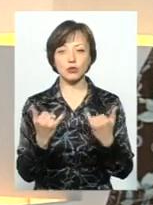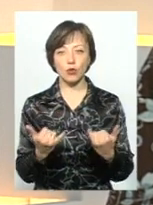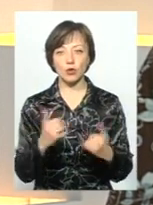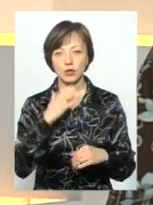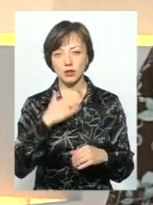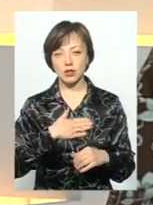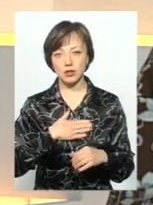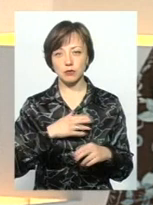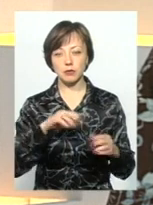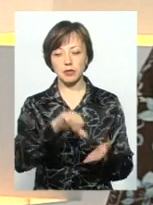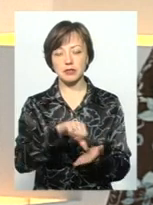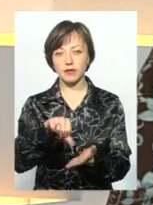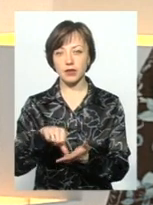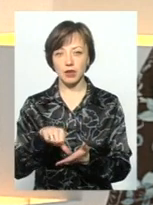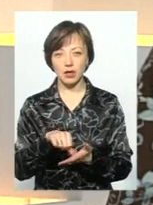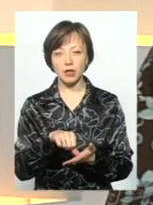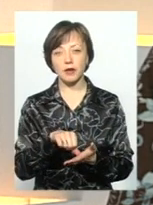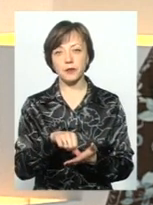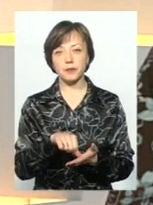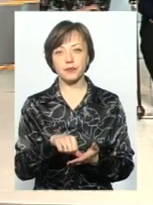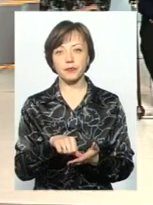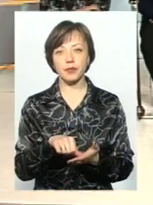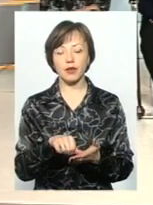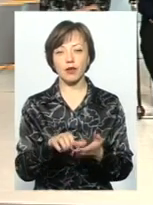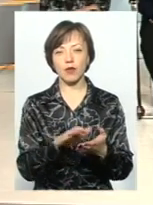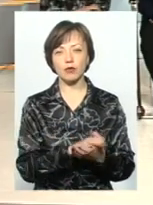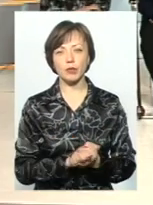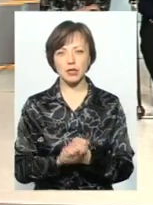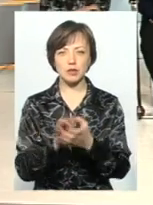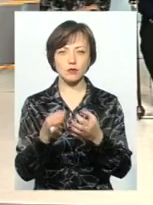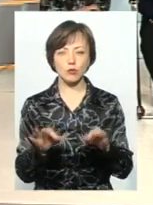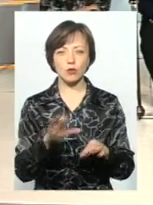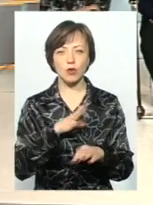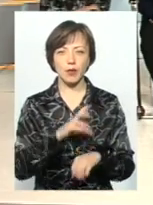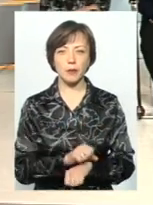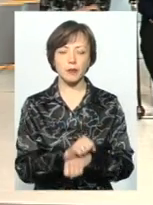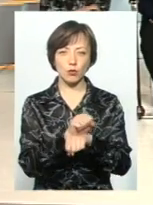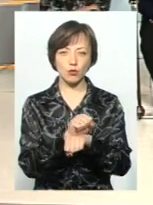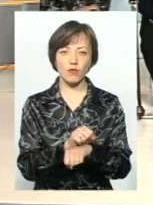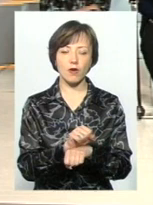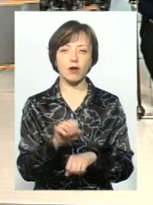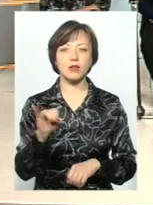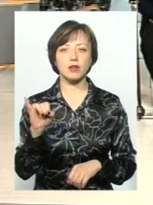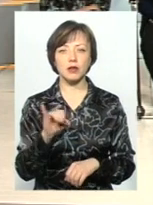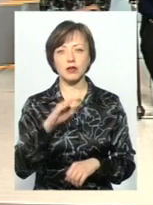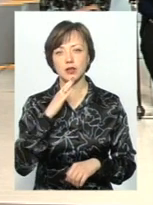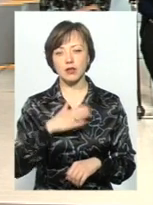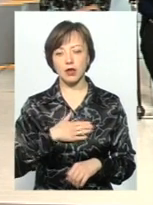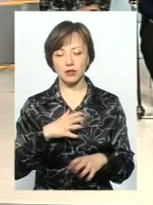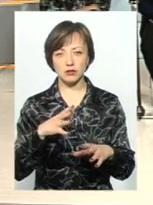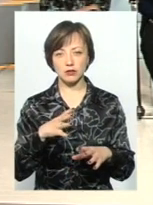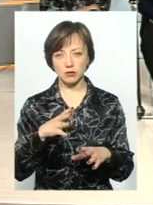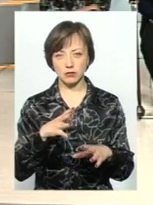наші представники безпосередньо Всеукраїнського об'єднання «Свобода» були на пікеті, пікетували, і наші